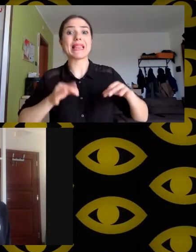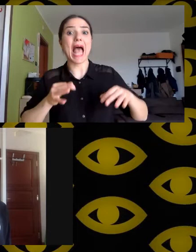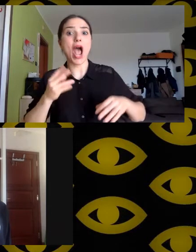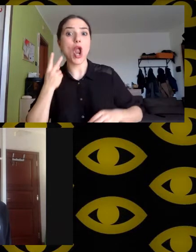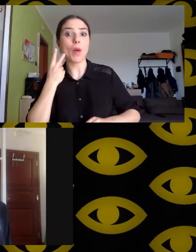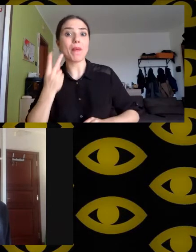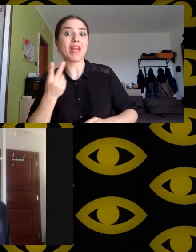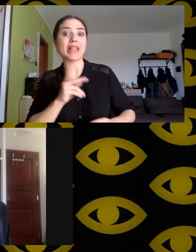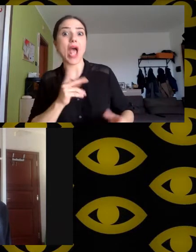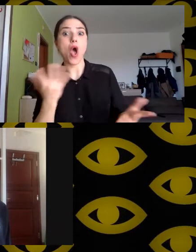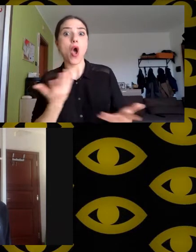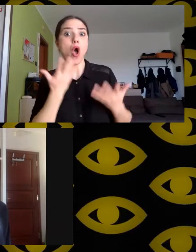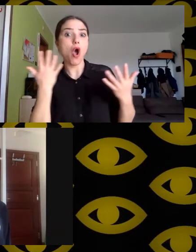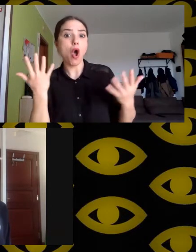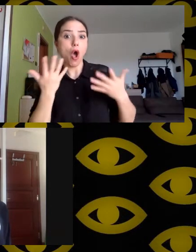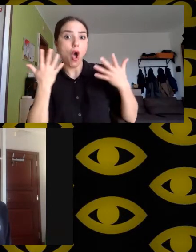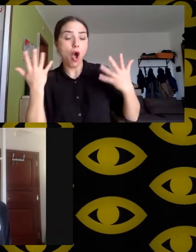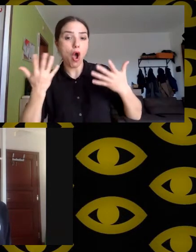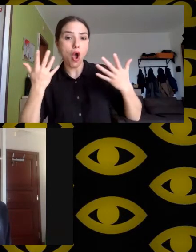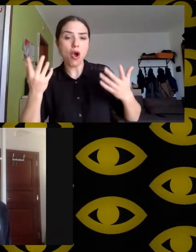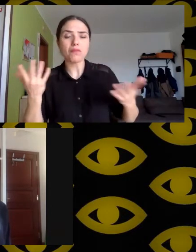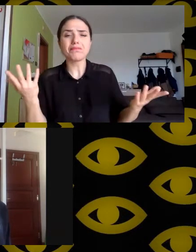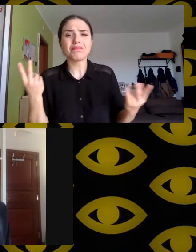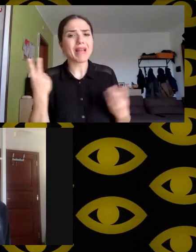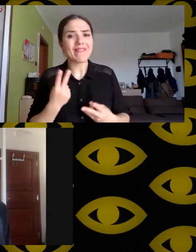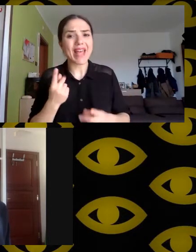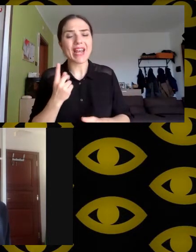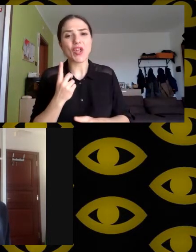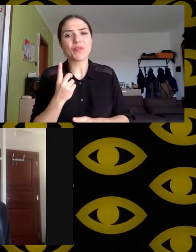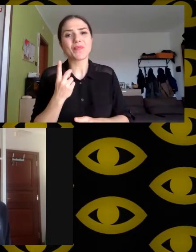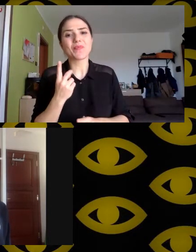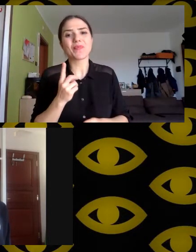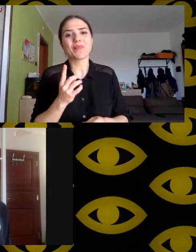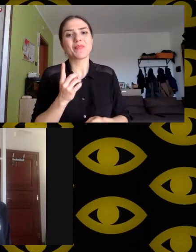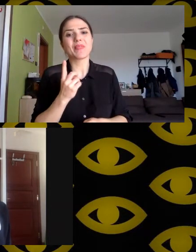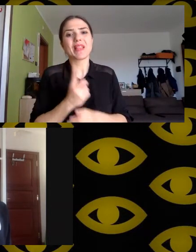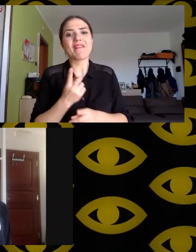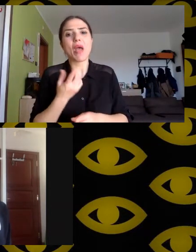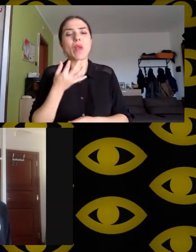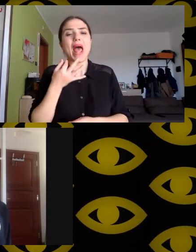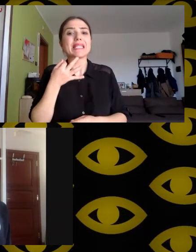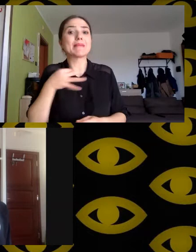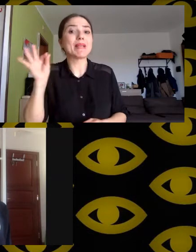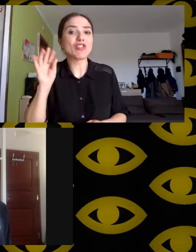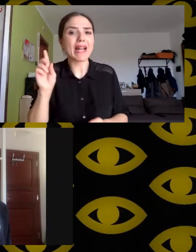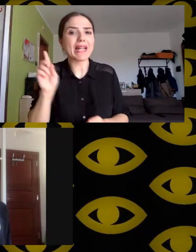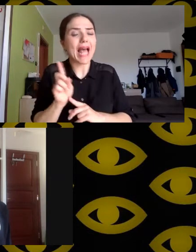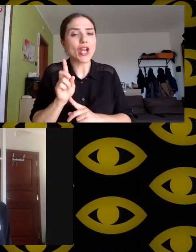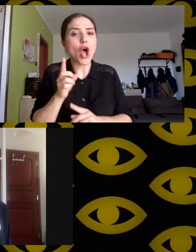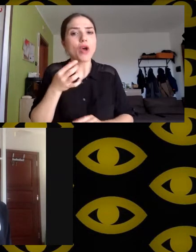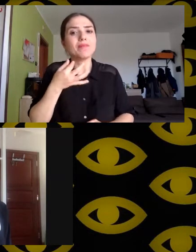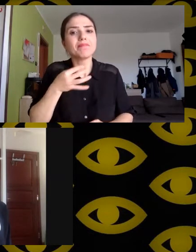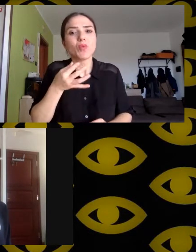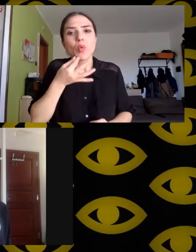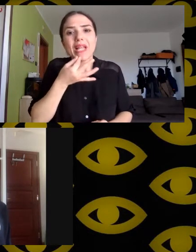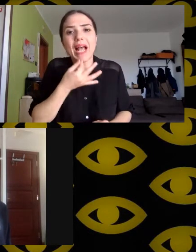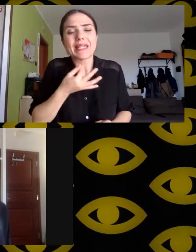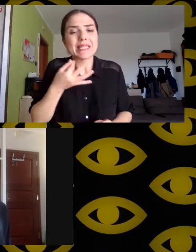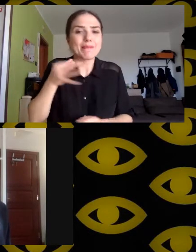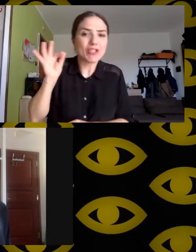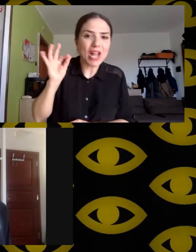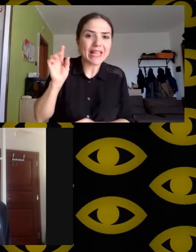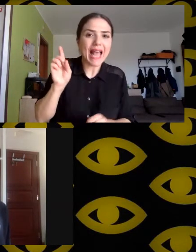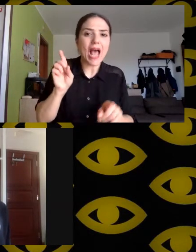che speciale è semplicemente una specialità legata a una capacità, non a una capacità indetta da